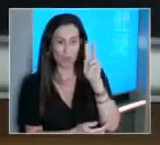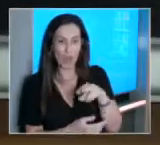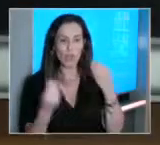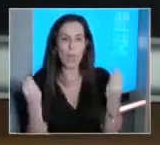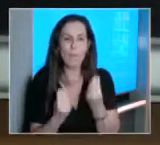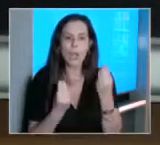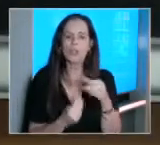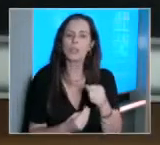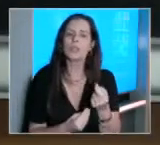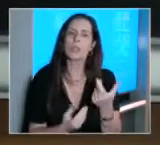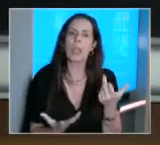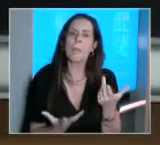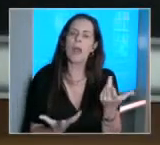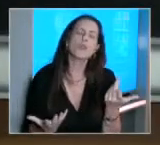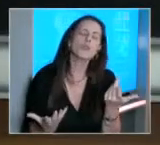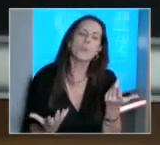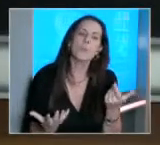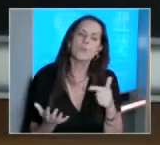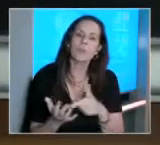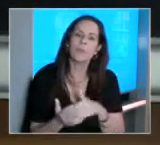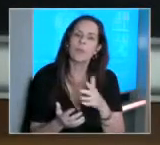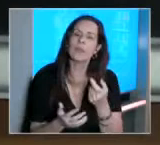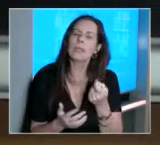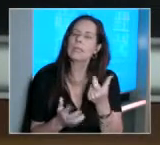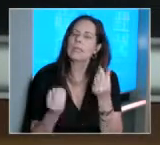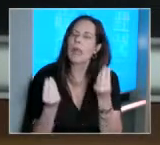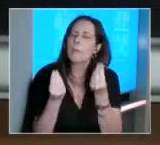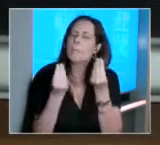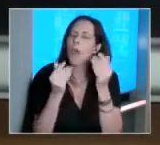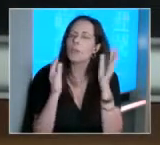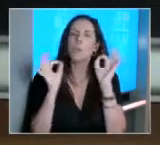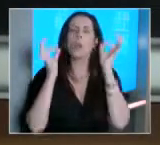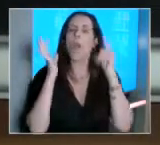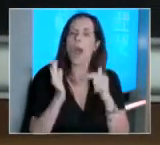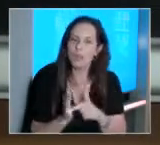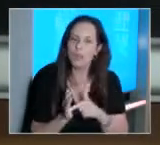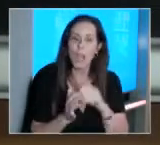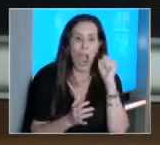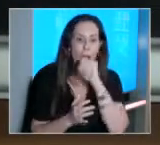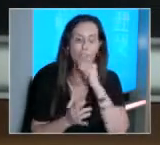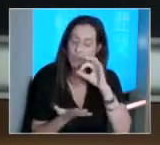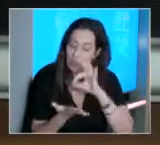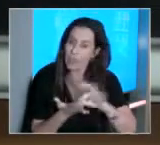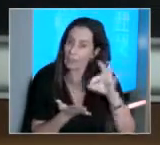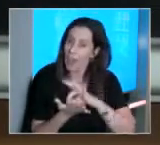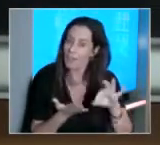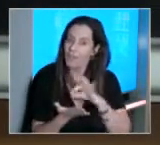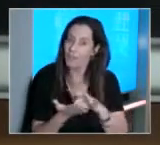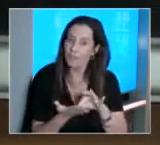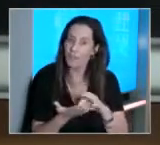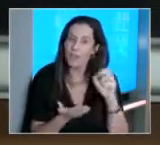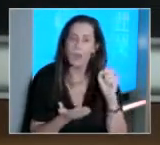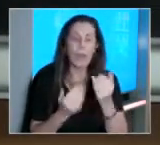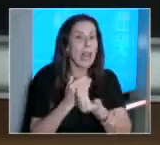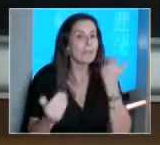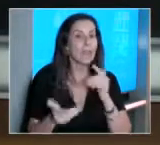משהו שהוא כמעט נבואי, ואולי טיפה מיסטי, קוסמי, בזה שהשיר הזה נכתב בשלושה